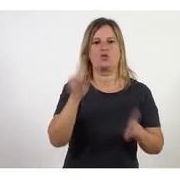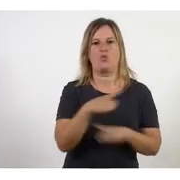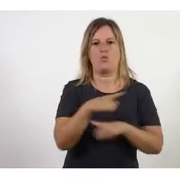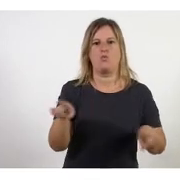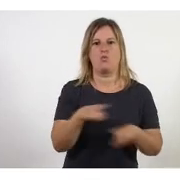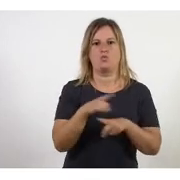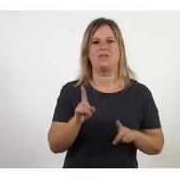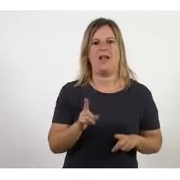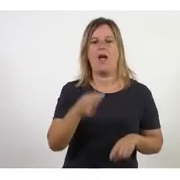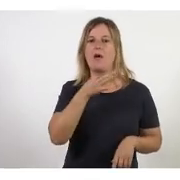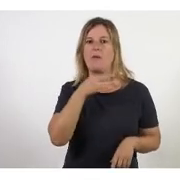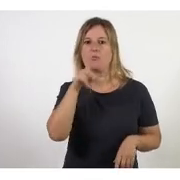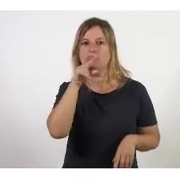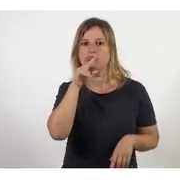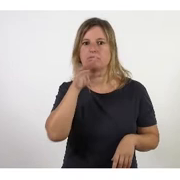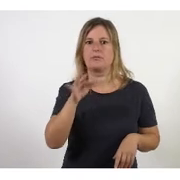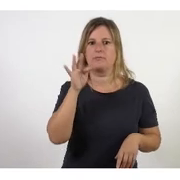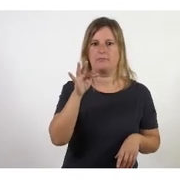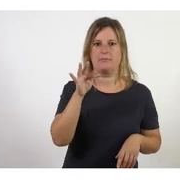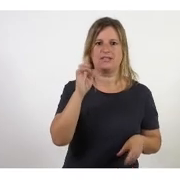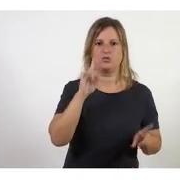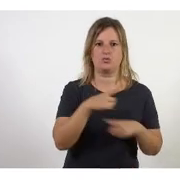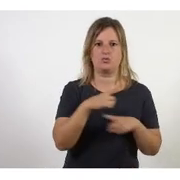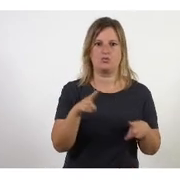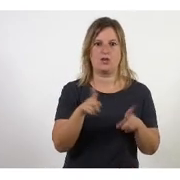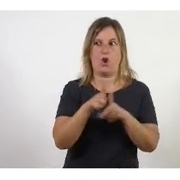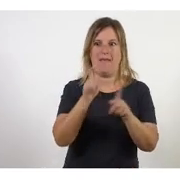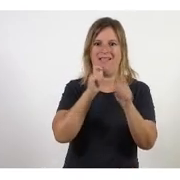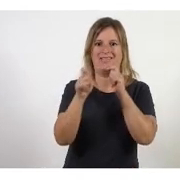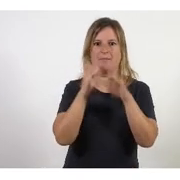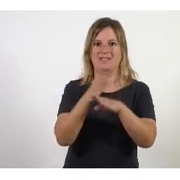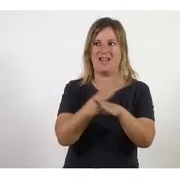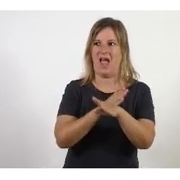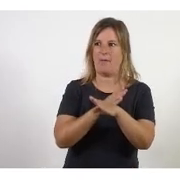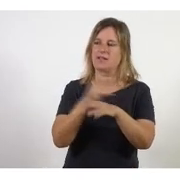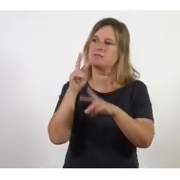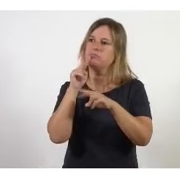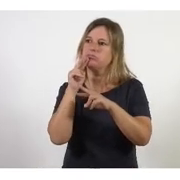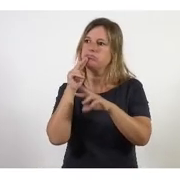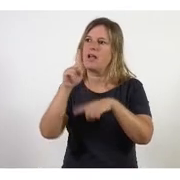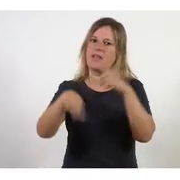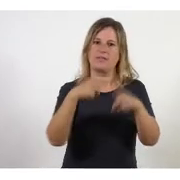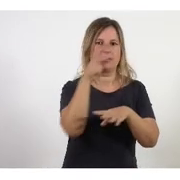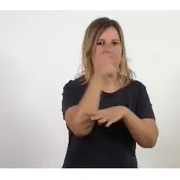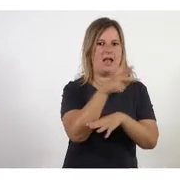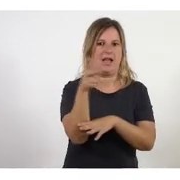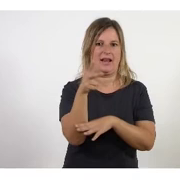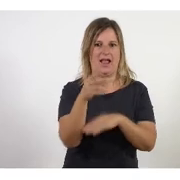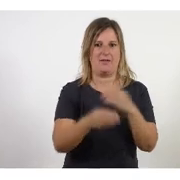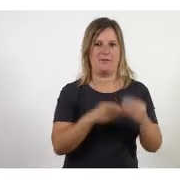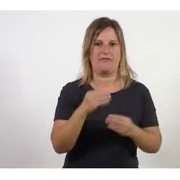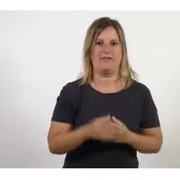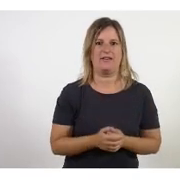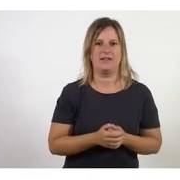parlant. És aquesta entrevista que us deia. El té entrevistat i després l'ha gravat fent coses. Va, ara que ja hem parlat i que m'has dit el que